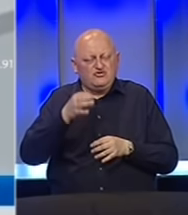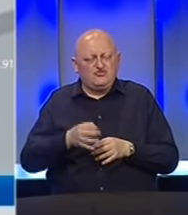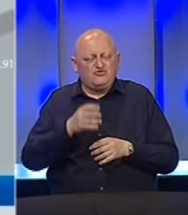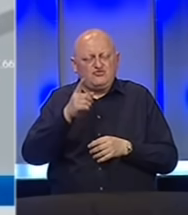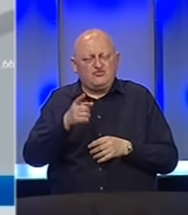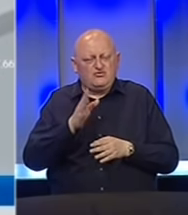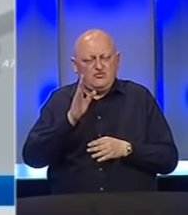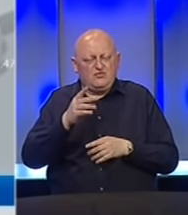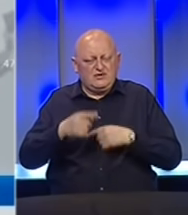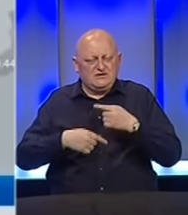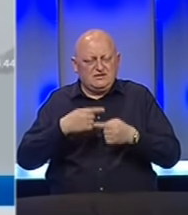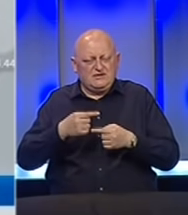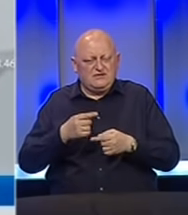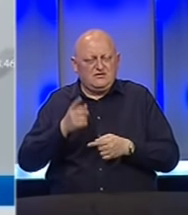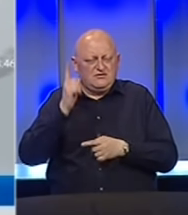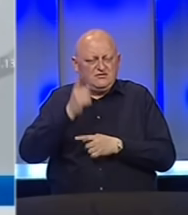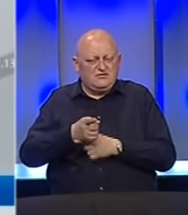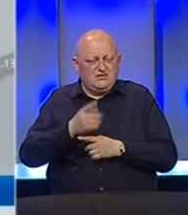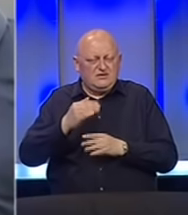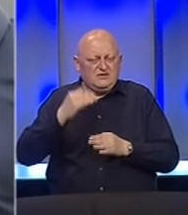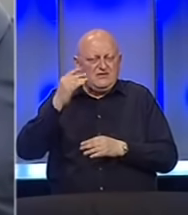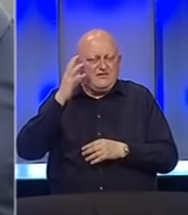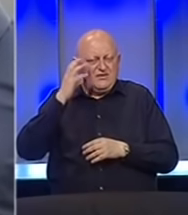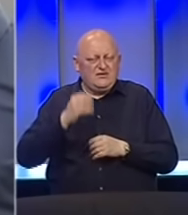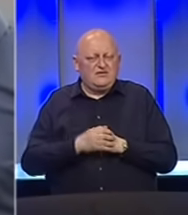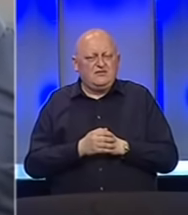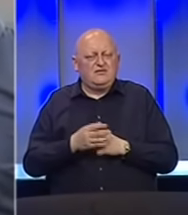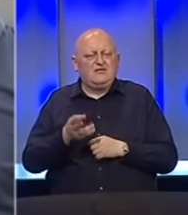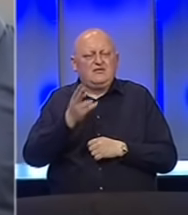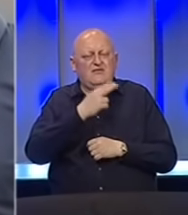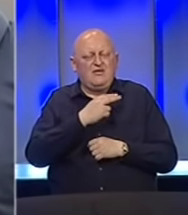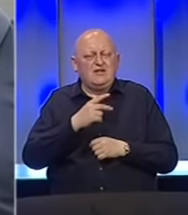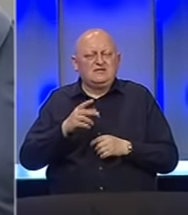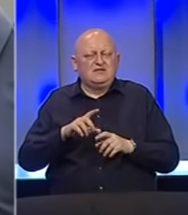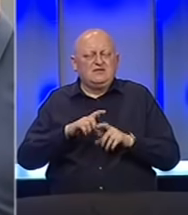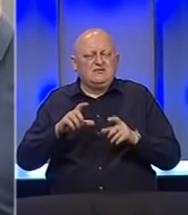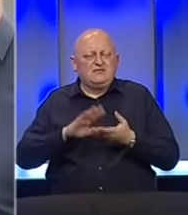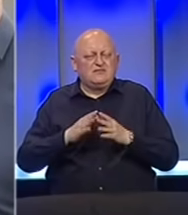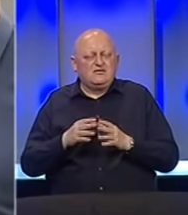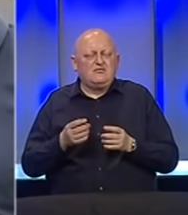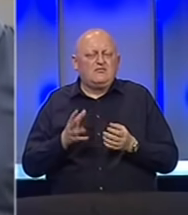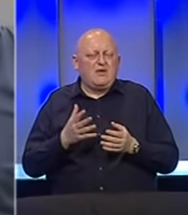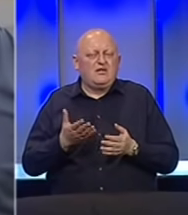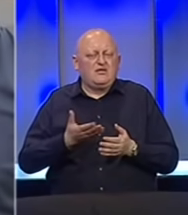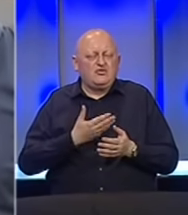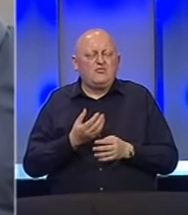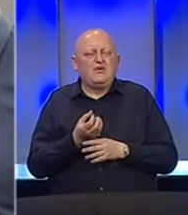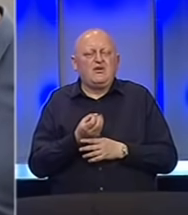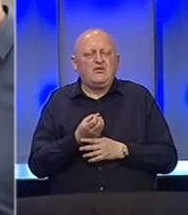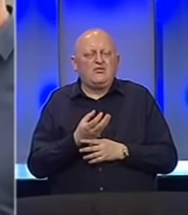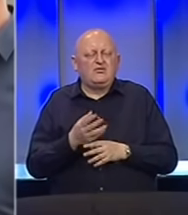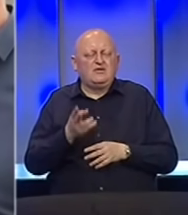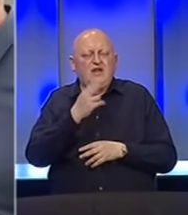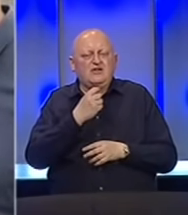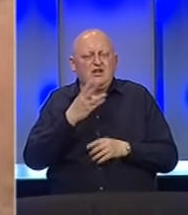tom pravcu slijediti naputke sa razine federacije. Ipak vlasnici svadbenih salona se nadaju da će barem dobiti informaciju od